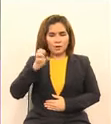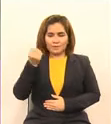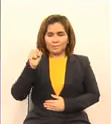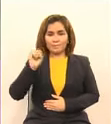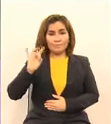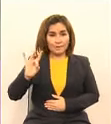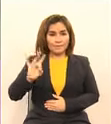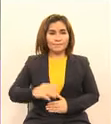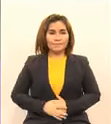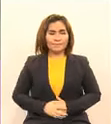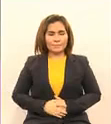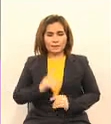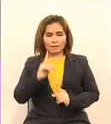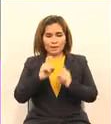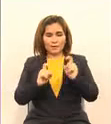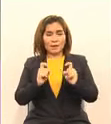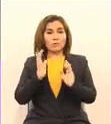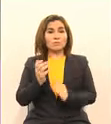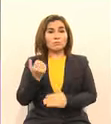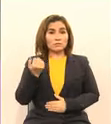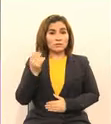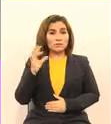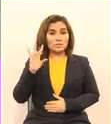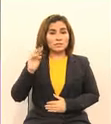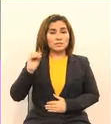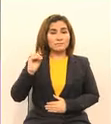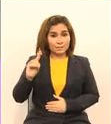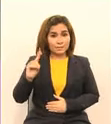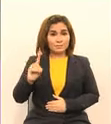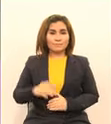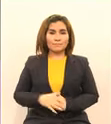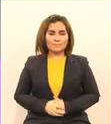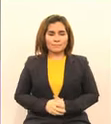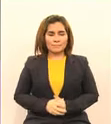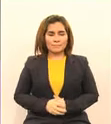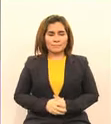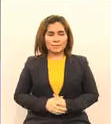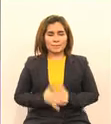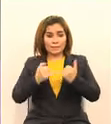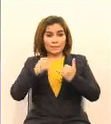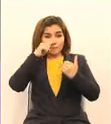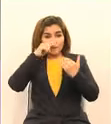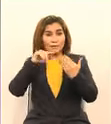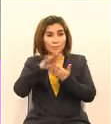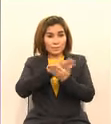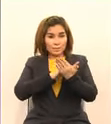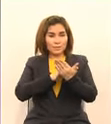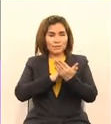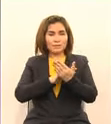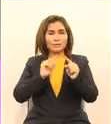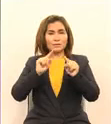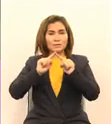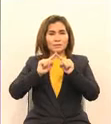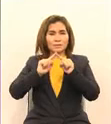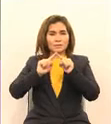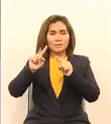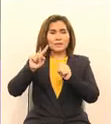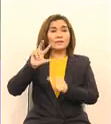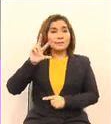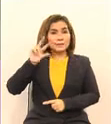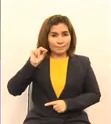1,418 คนนะครับเสียชีวิต71คนนะครับขณะที่ประเทศไทยเราอยู่ที่อันดับ34นะ